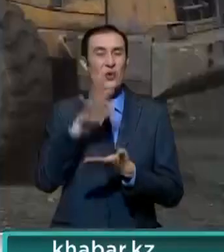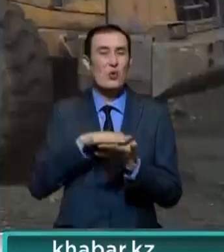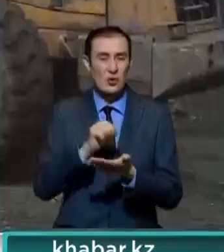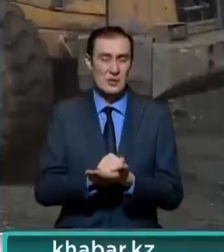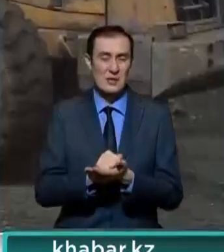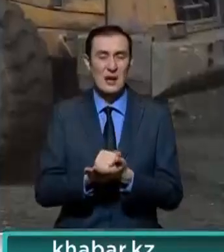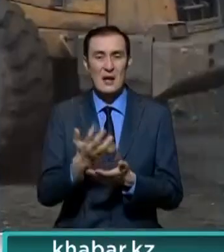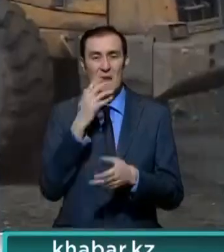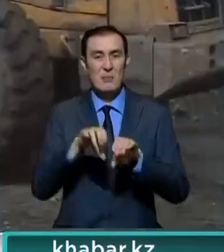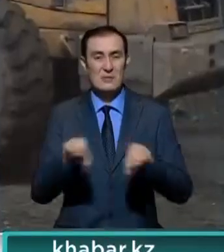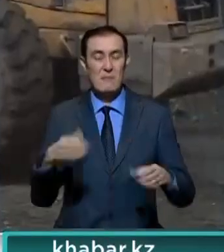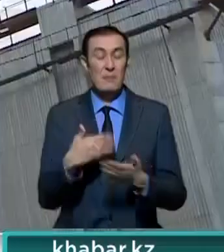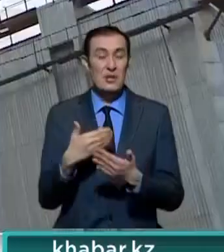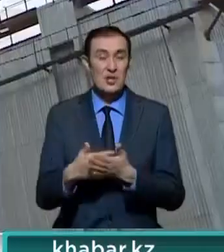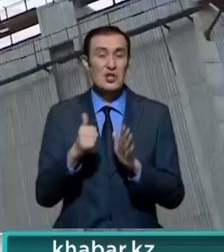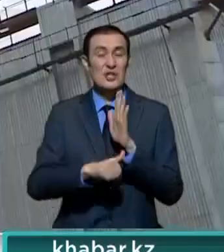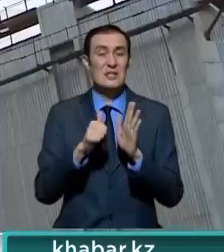котельных и теплосетей составляет почти